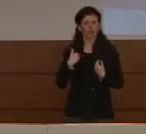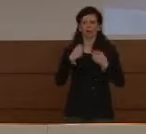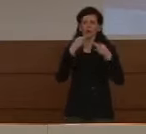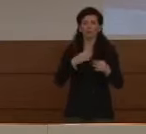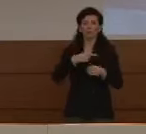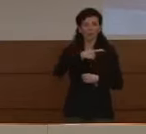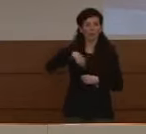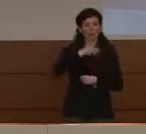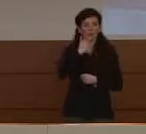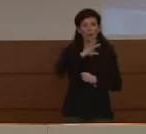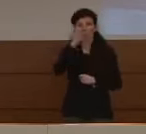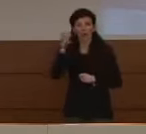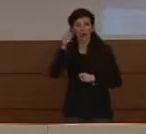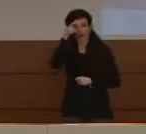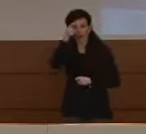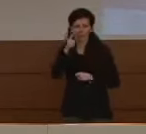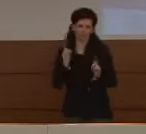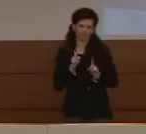paese